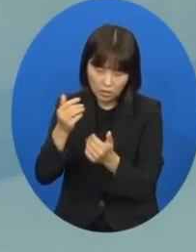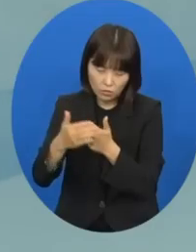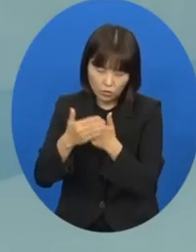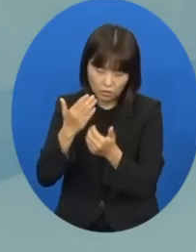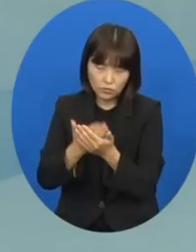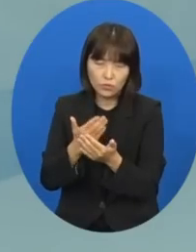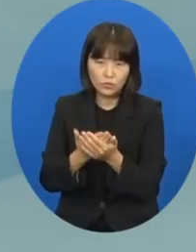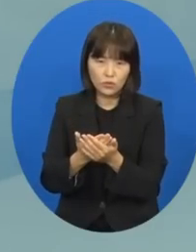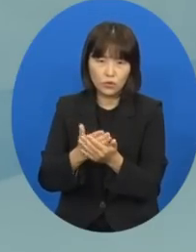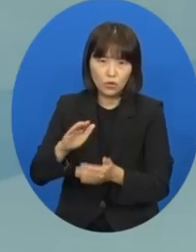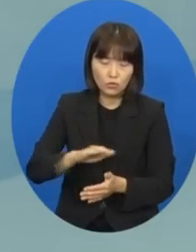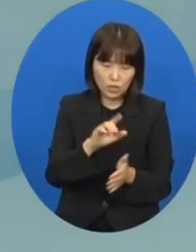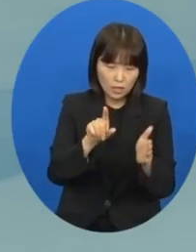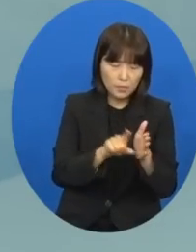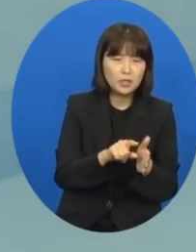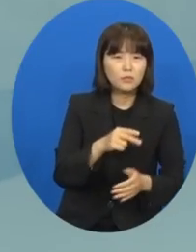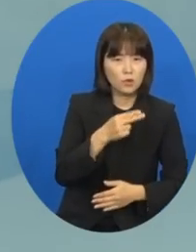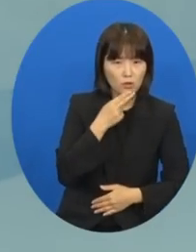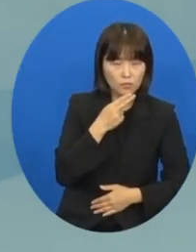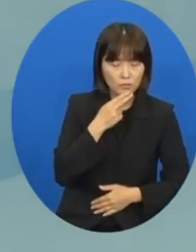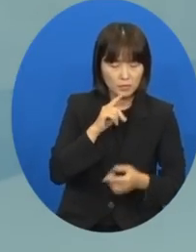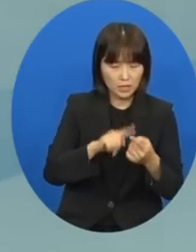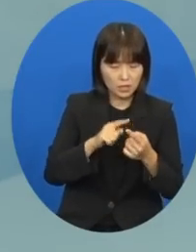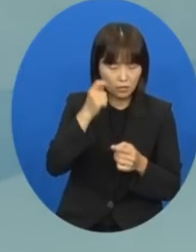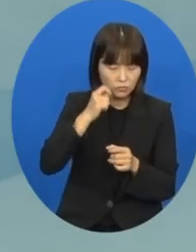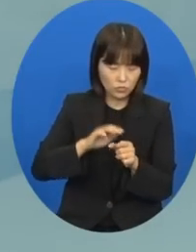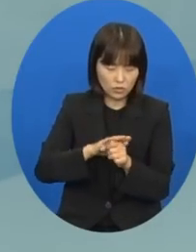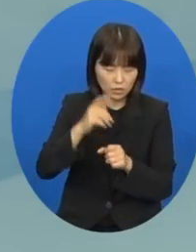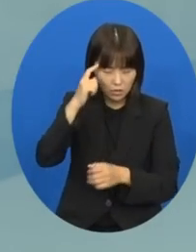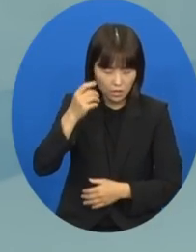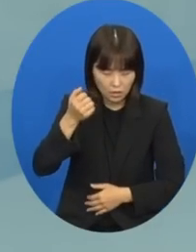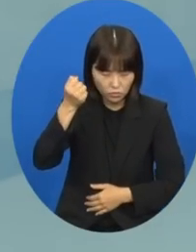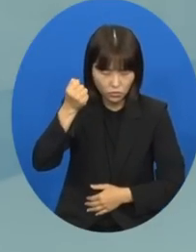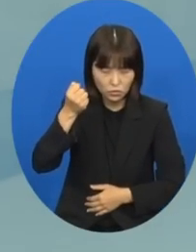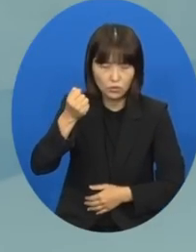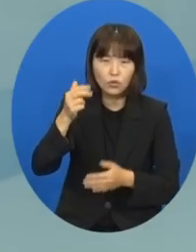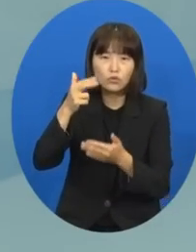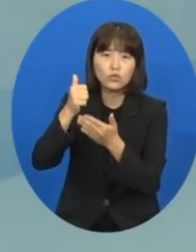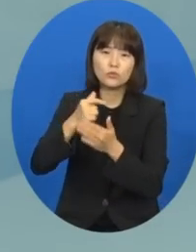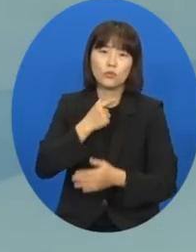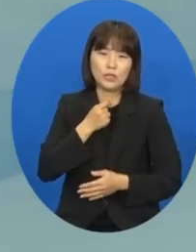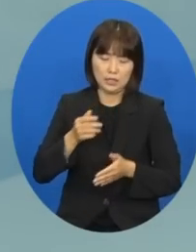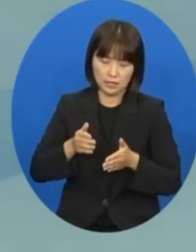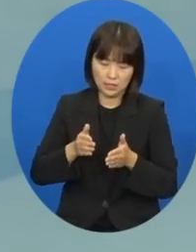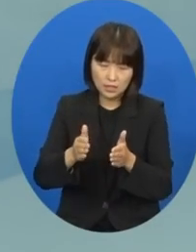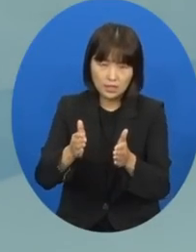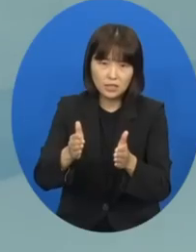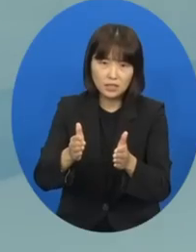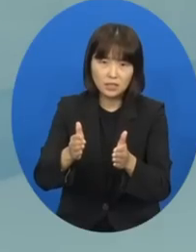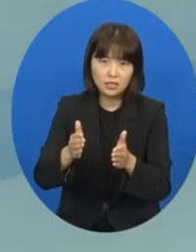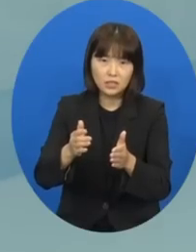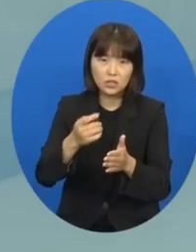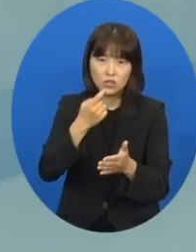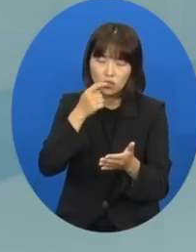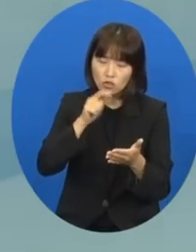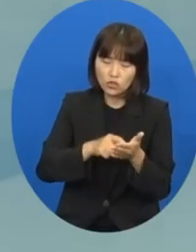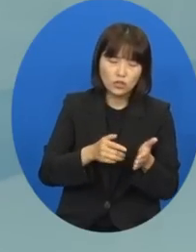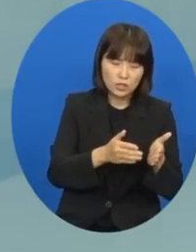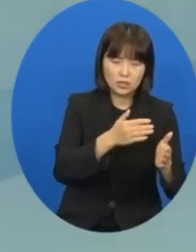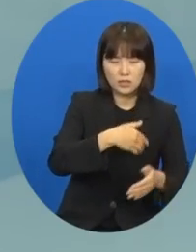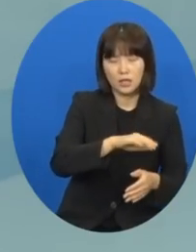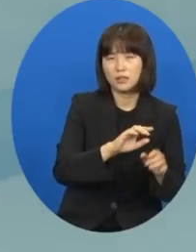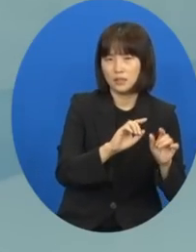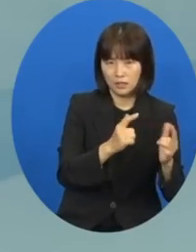주시옵소서. 우리의 믿음이 없음을 주여 불쌍히 여겨주시고 정말 주님이 원하시는 길, 주여 쉬운 길 가지